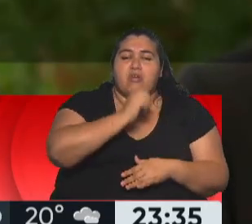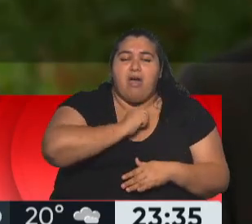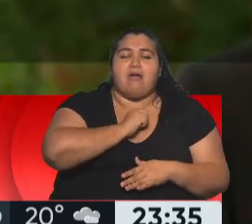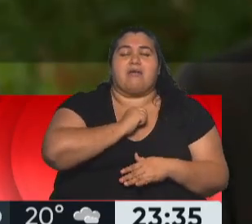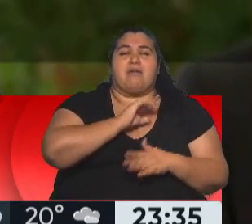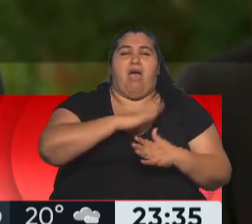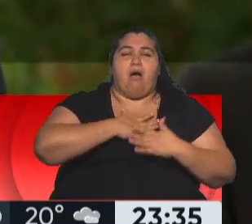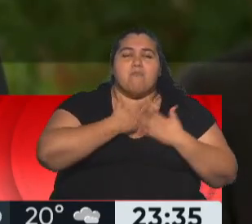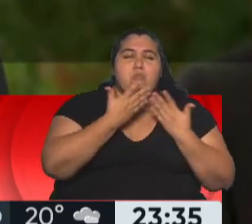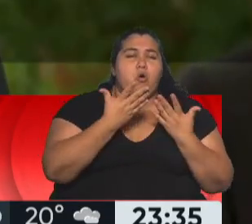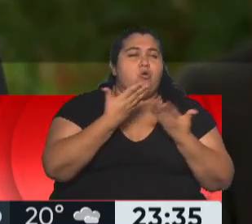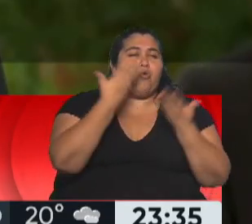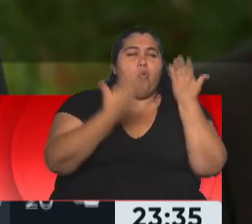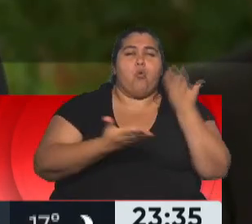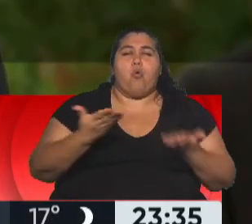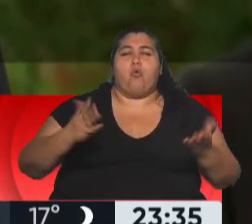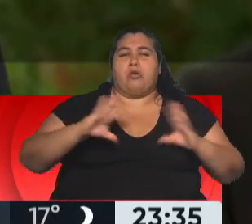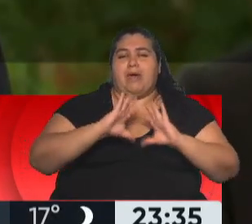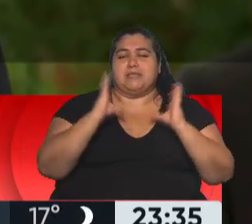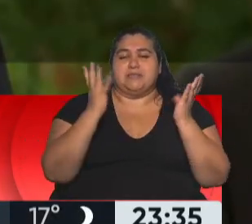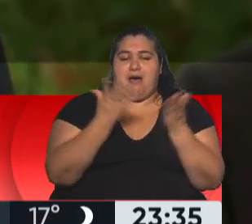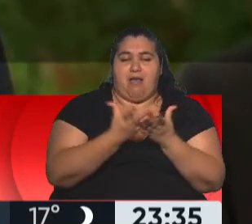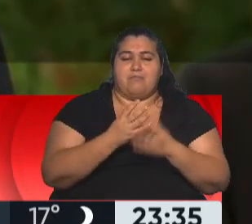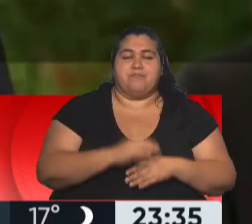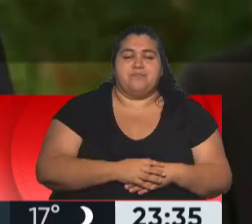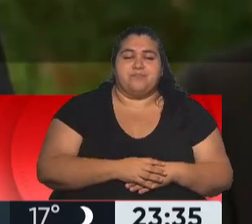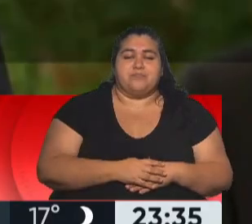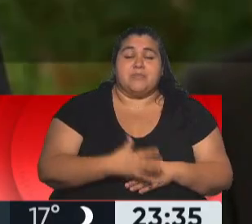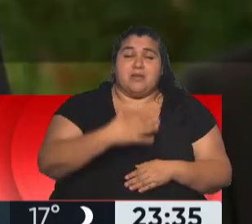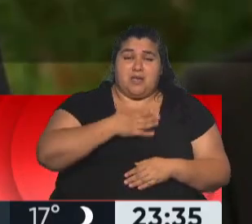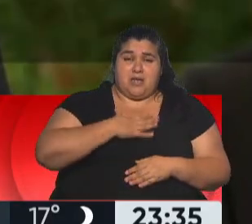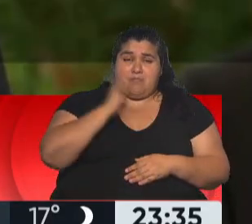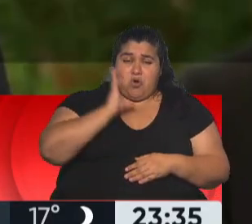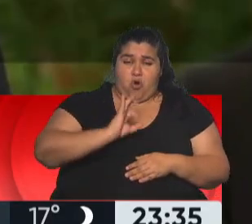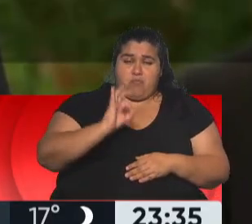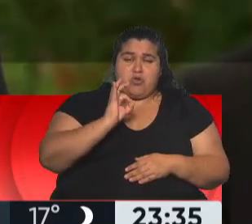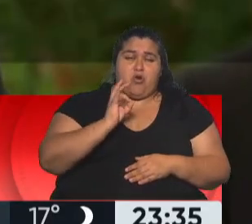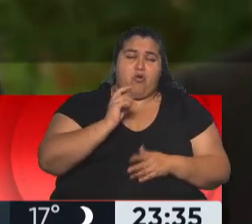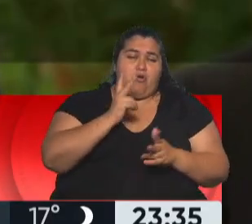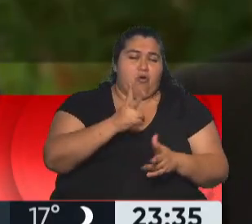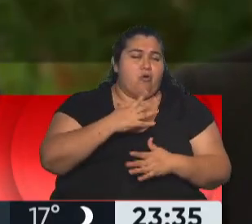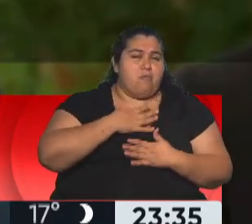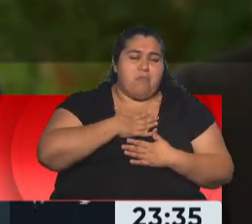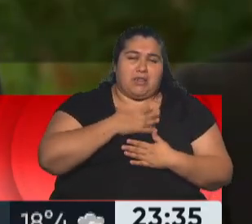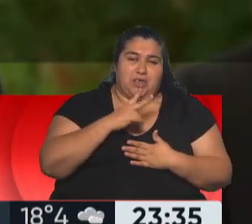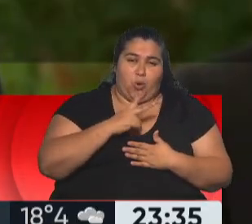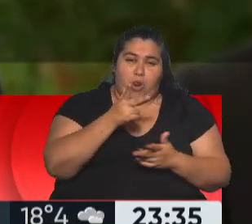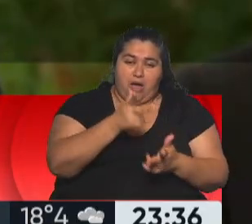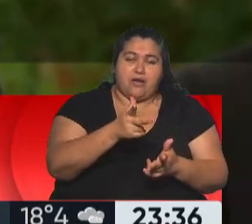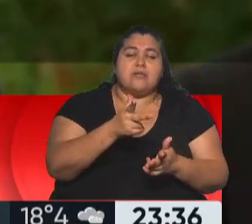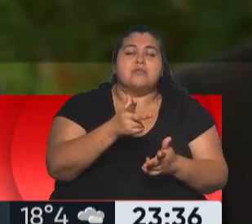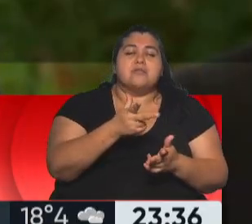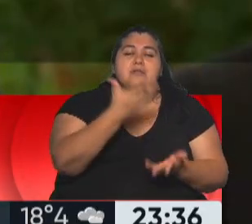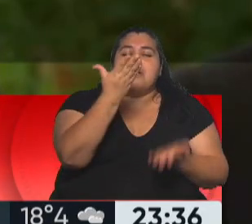e amore universale, in modo particolare a favore dei più